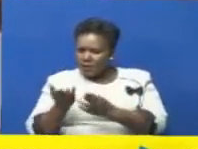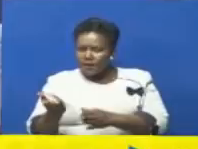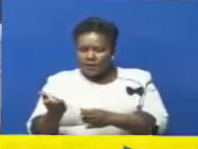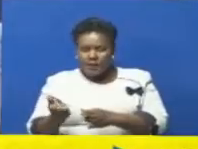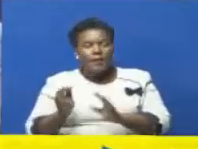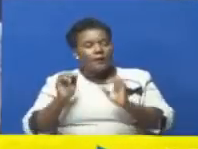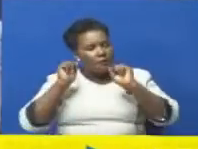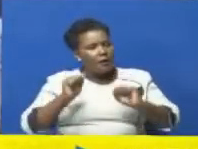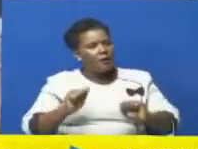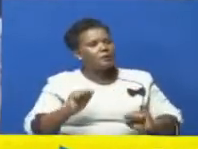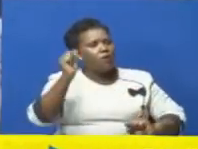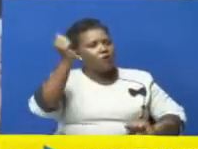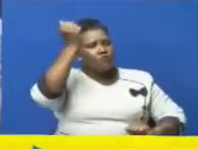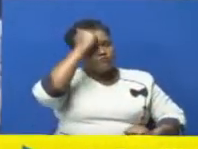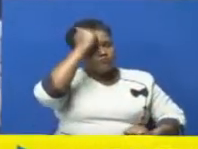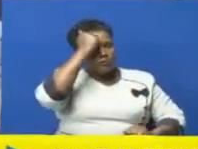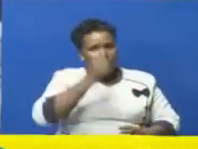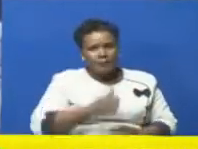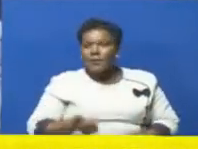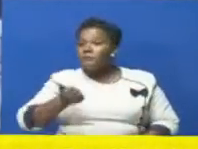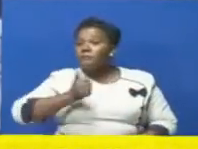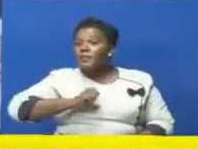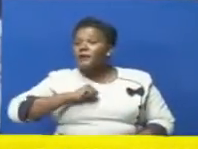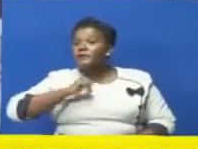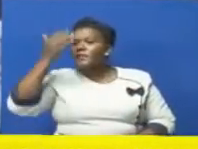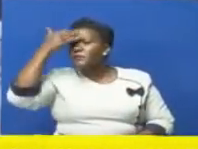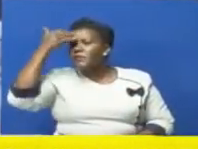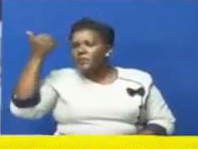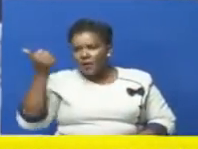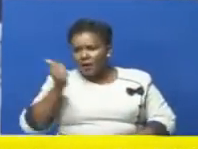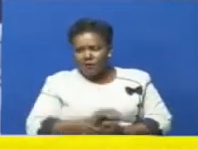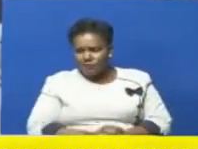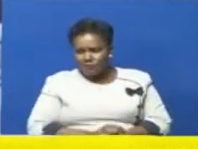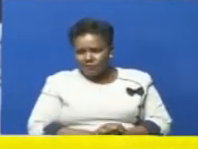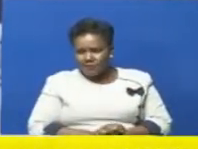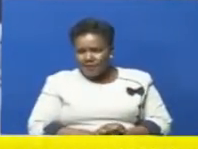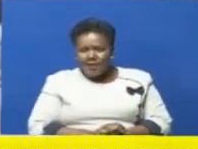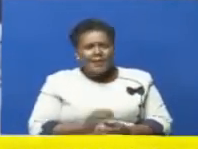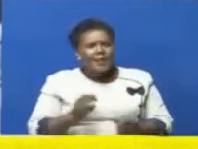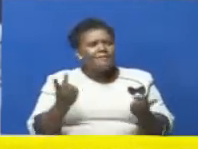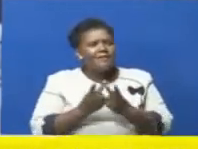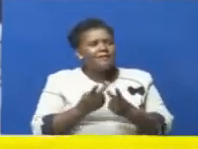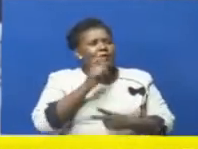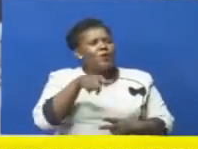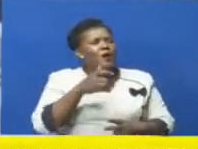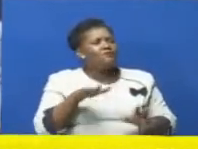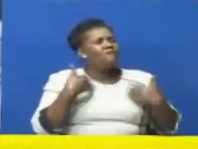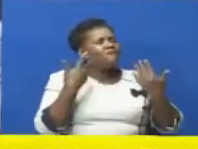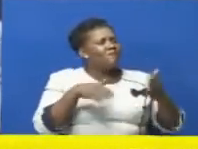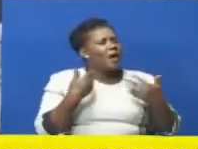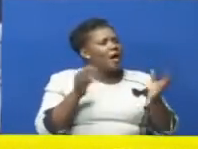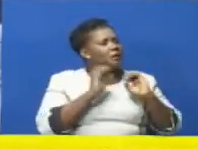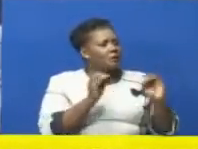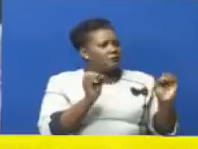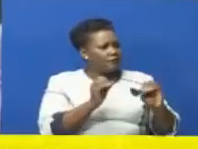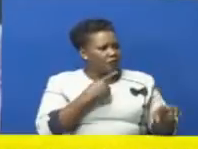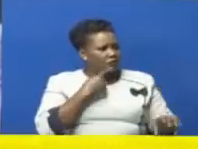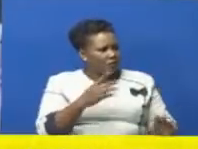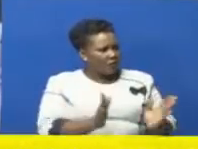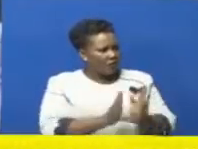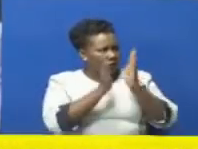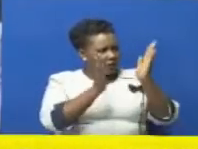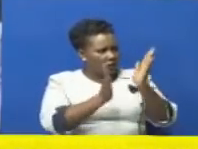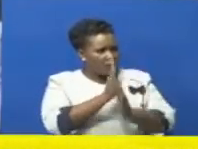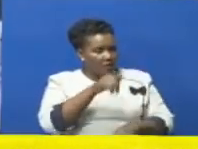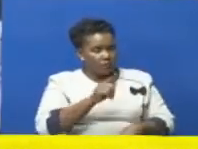tunakumbushwa. Maisha sahau, hata ukiangalia hamna mchamcha kusema kwamba leo ni sikukuu. Kwa hiyo